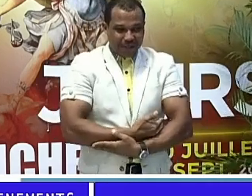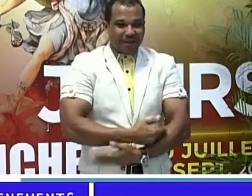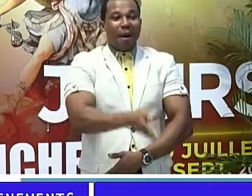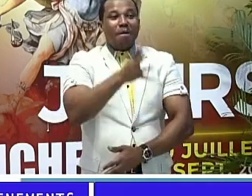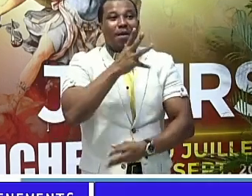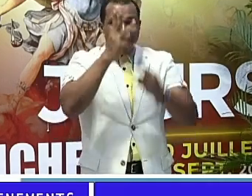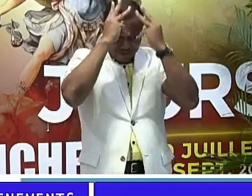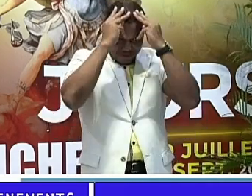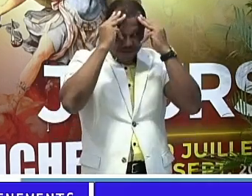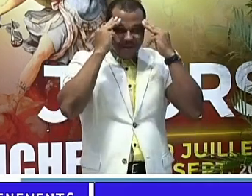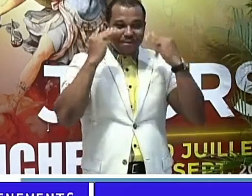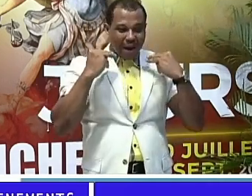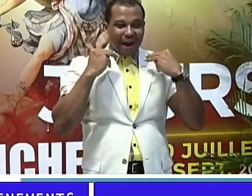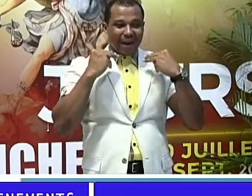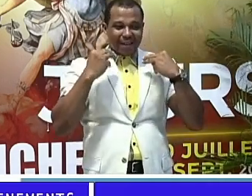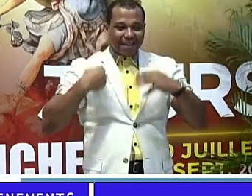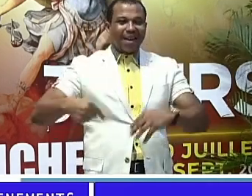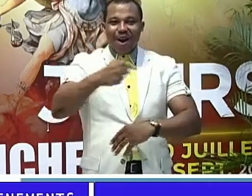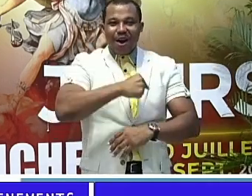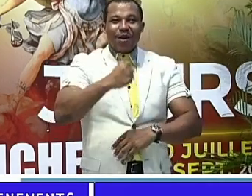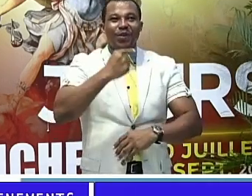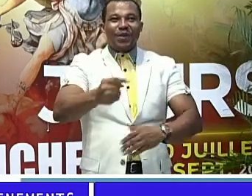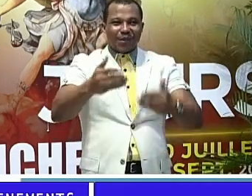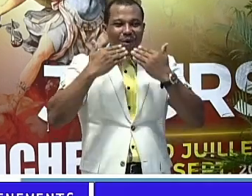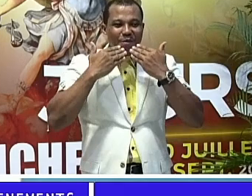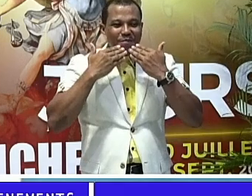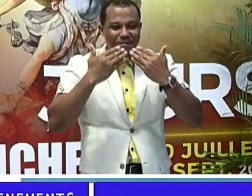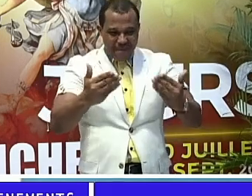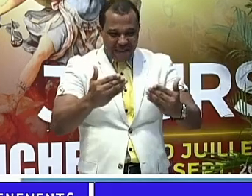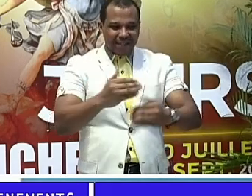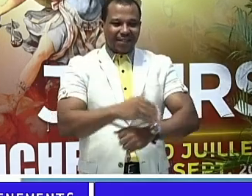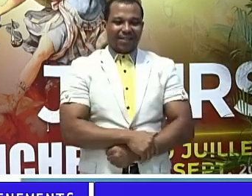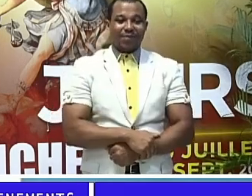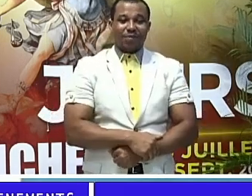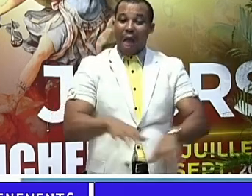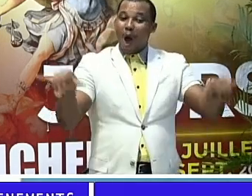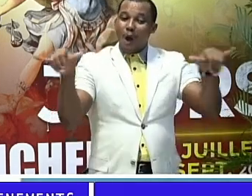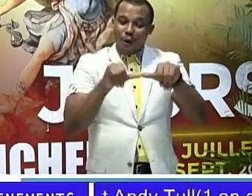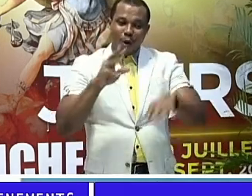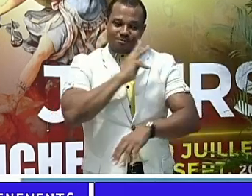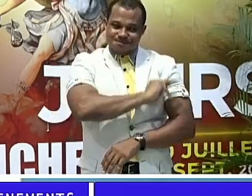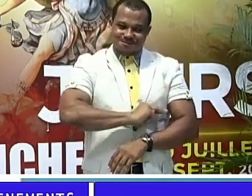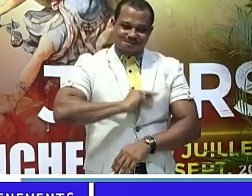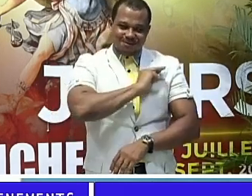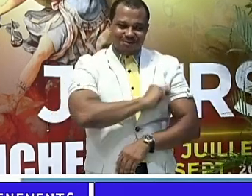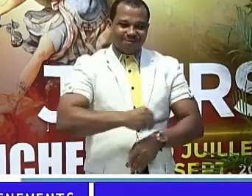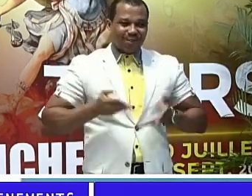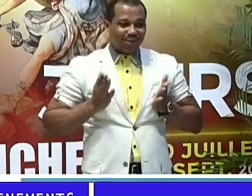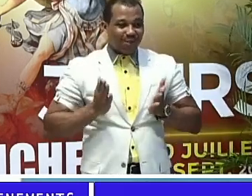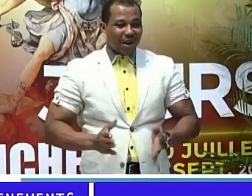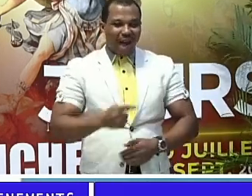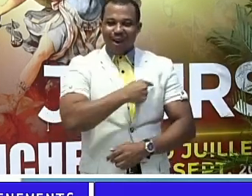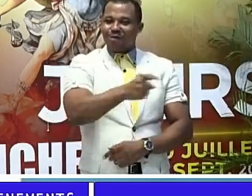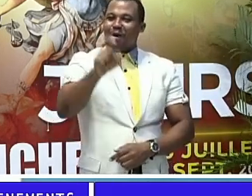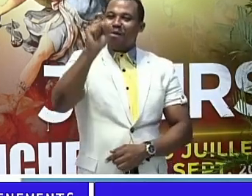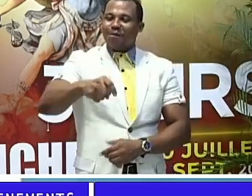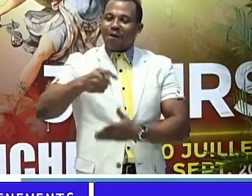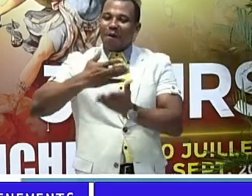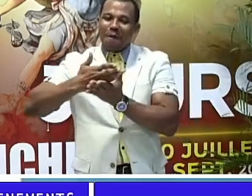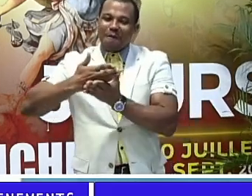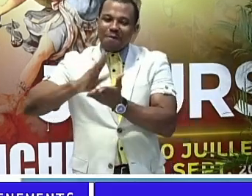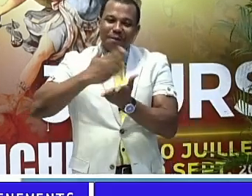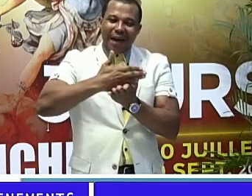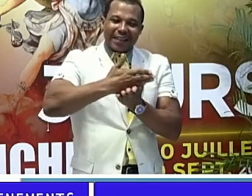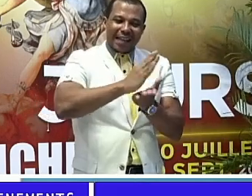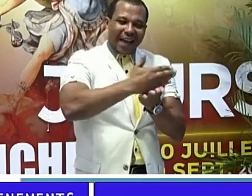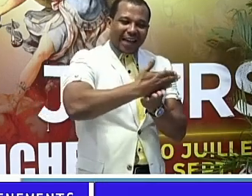réseaux sociaux, il faut que nous partagions lien messieurs avec l'autre monde. Avant mais ça fini là, même